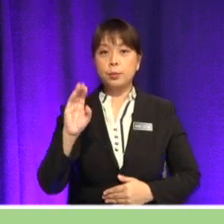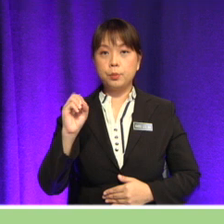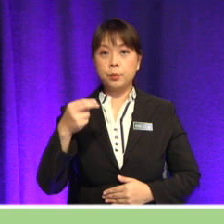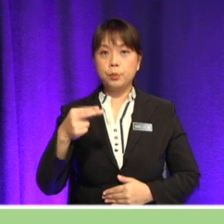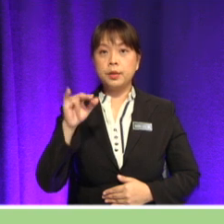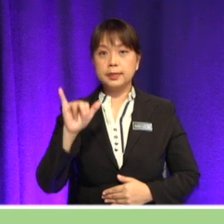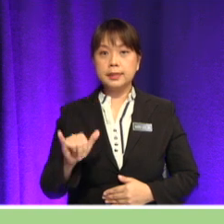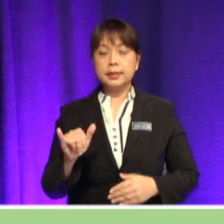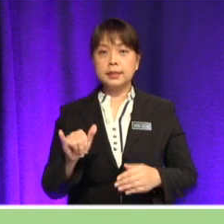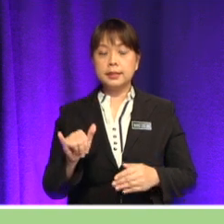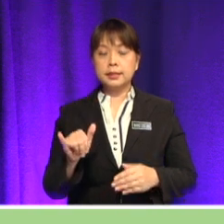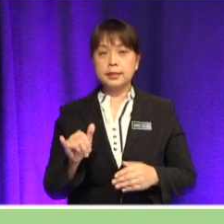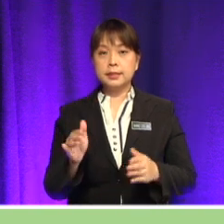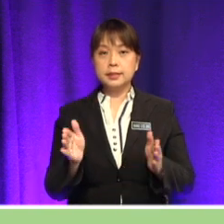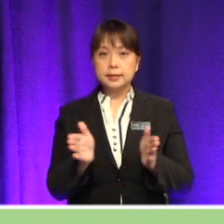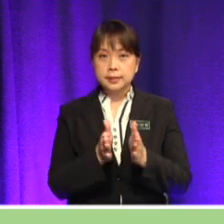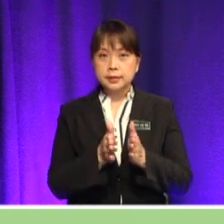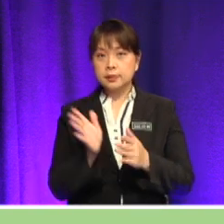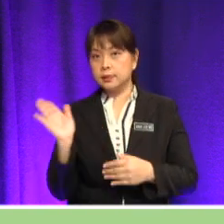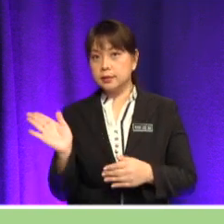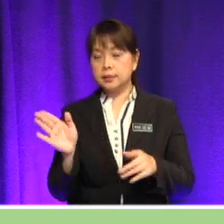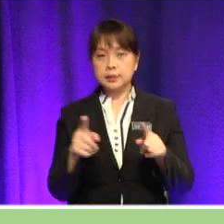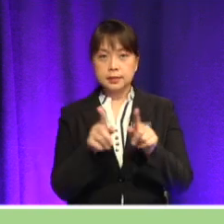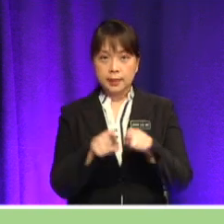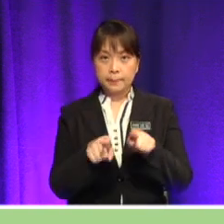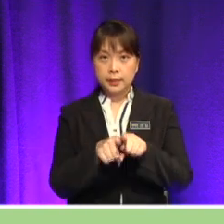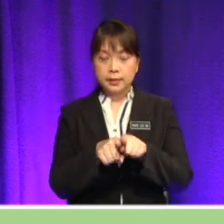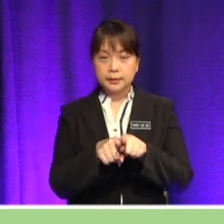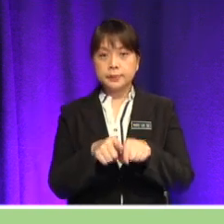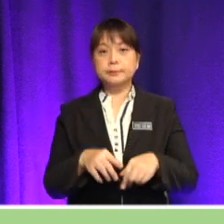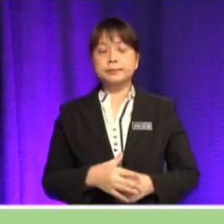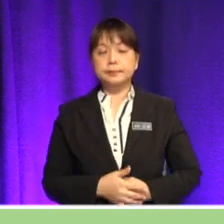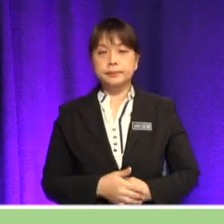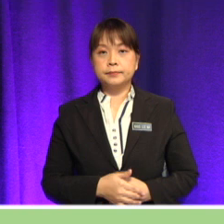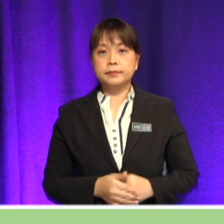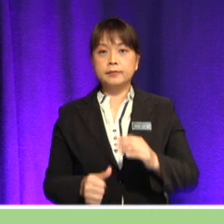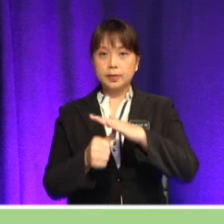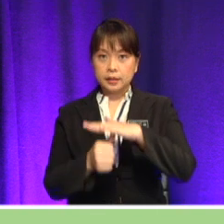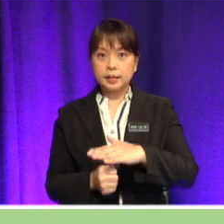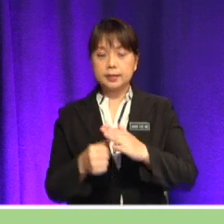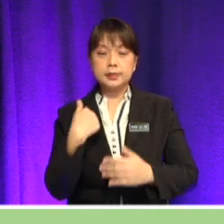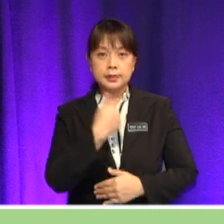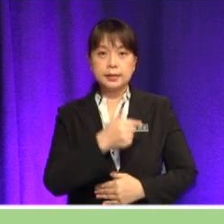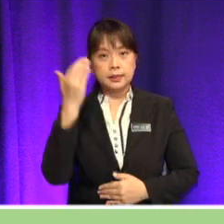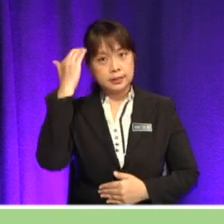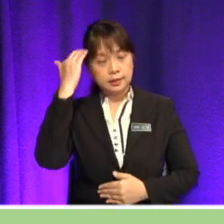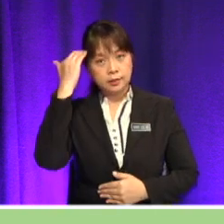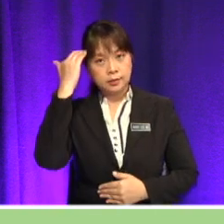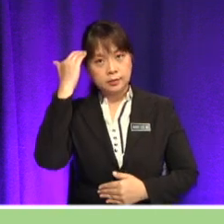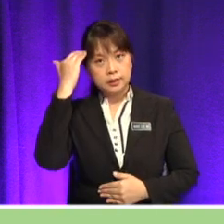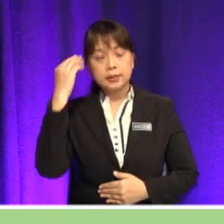pada sumbu besar kita kanan kita tahu familiar bagi